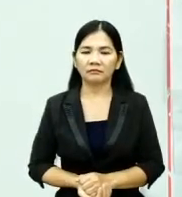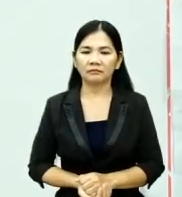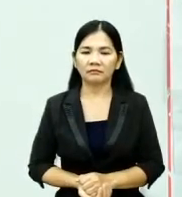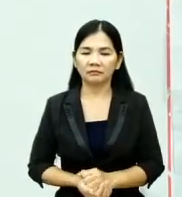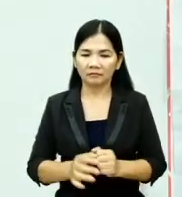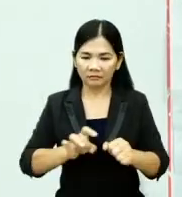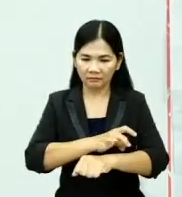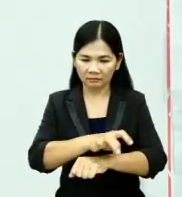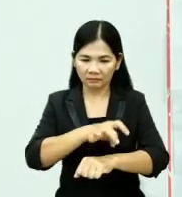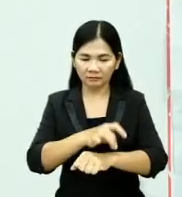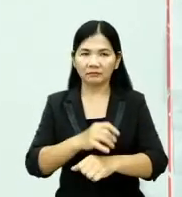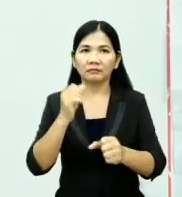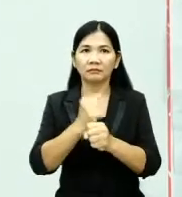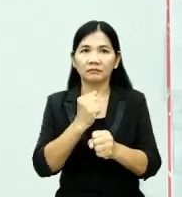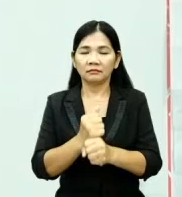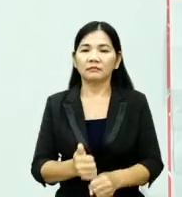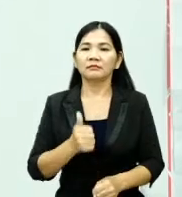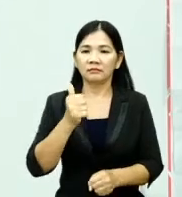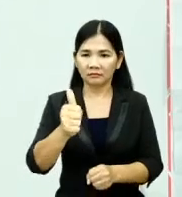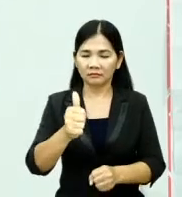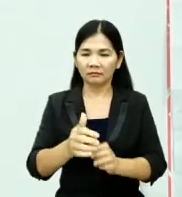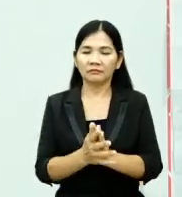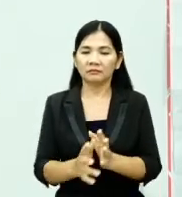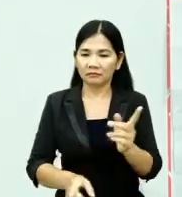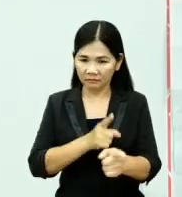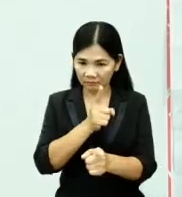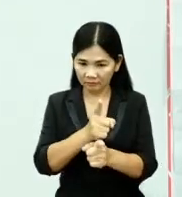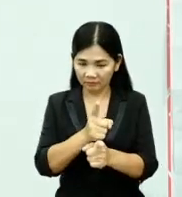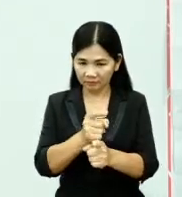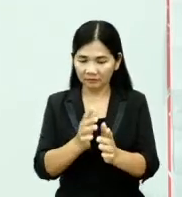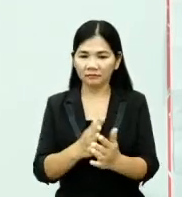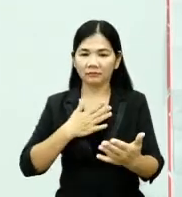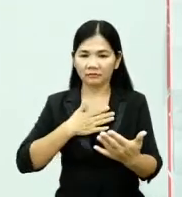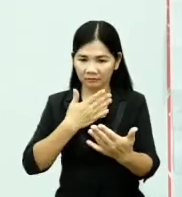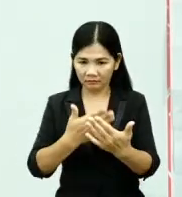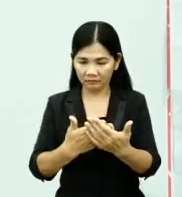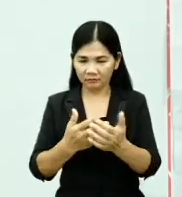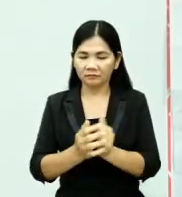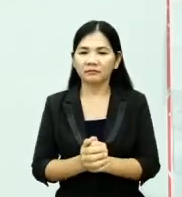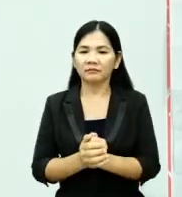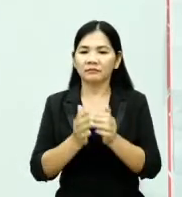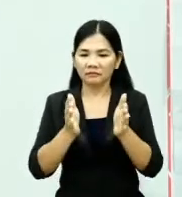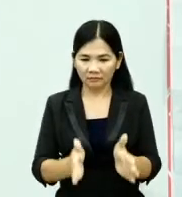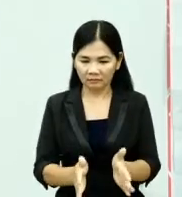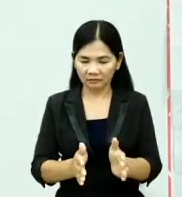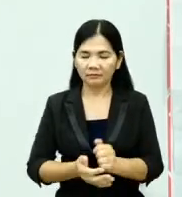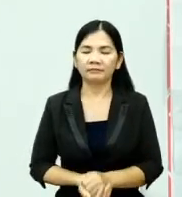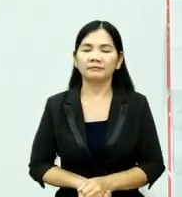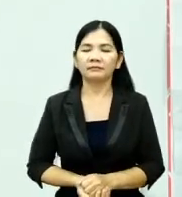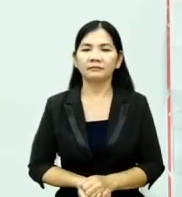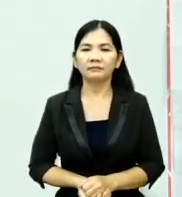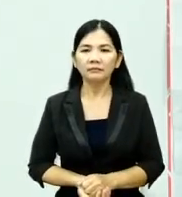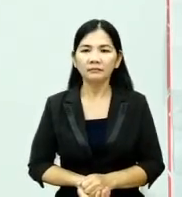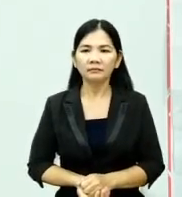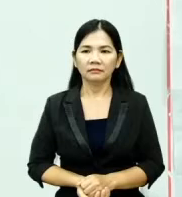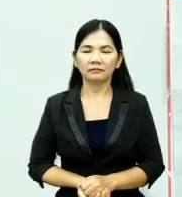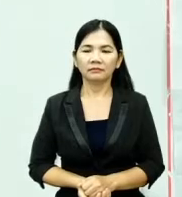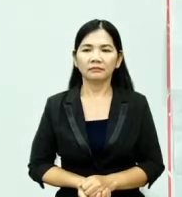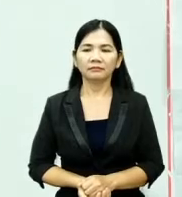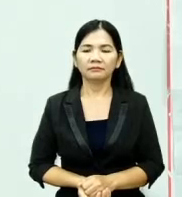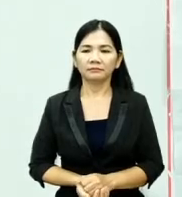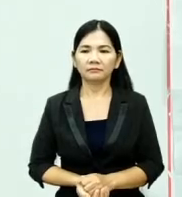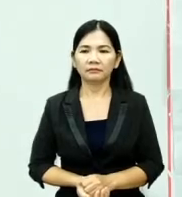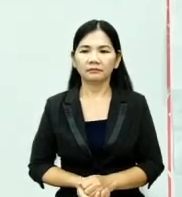nếu bé kê thơ âm bơ lọ đại dương trường trữ tọp snong chấm pu kế vinh chà ở